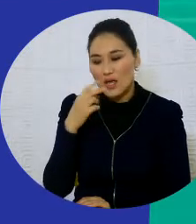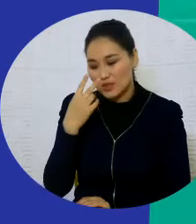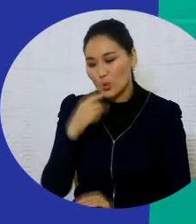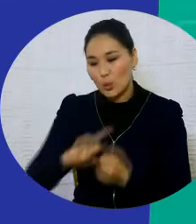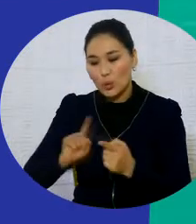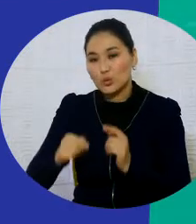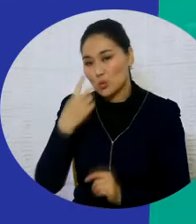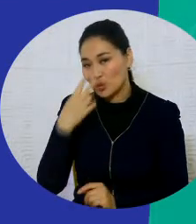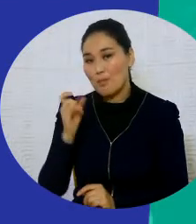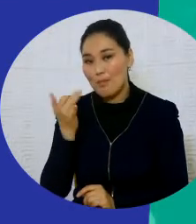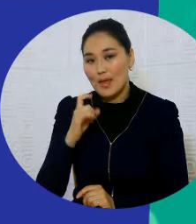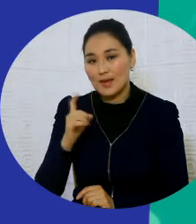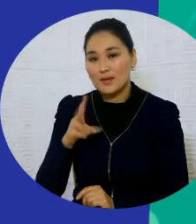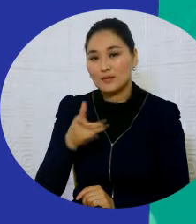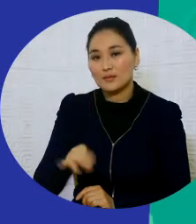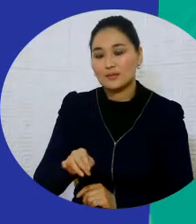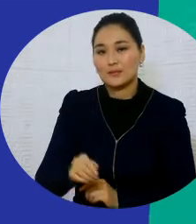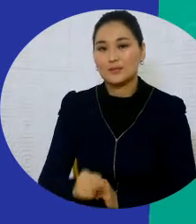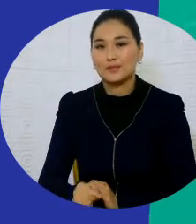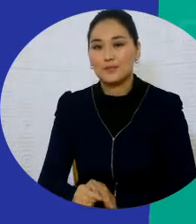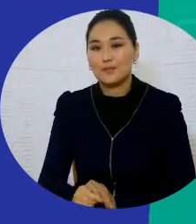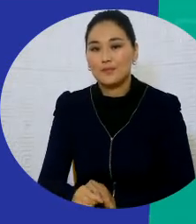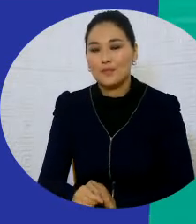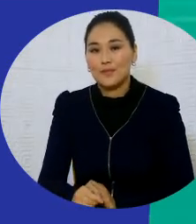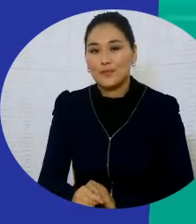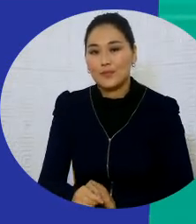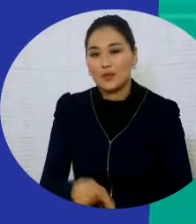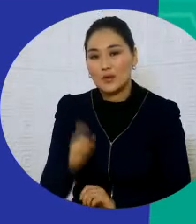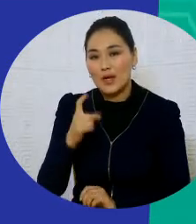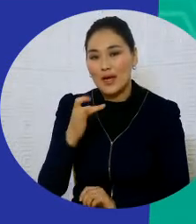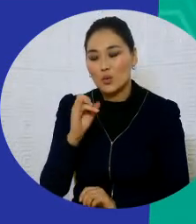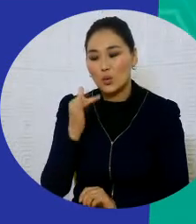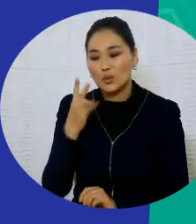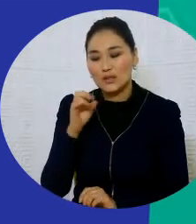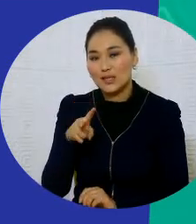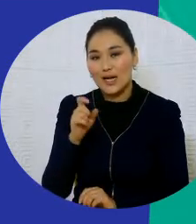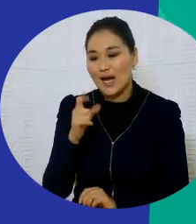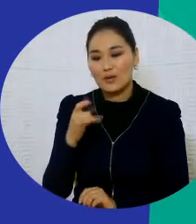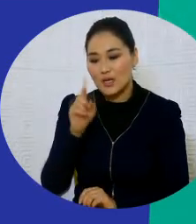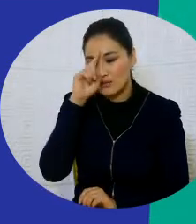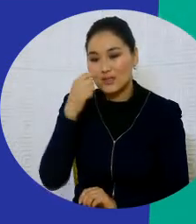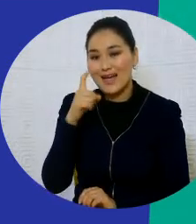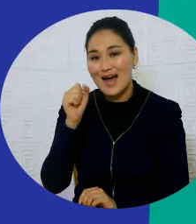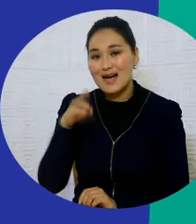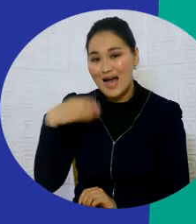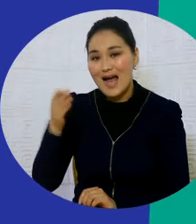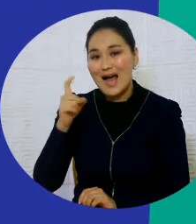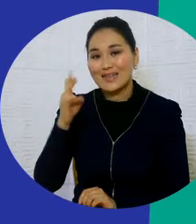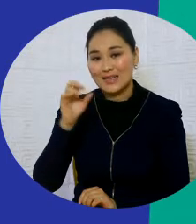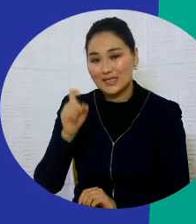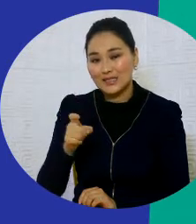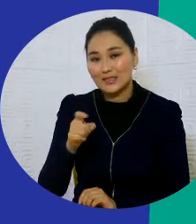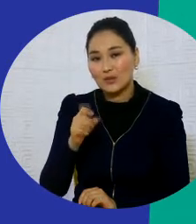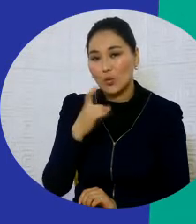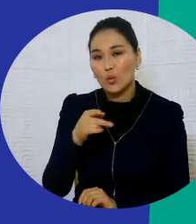эмчлүүлэх, 0-6 сартад чимээ гарсан зүг эргэх, дуутахад харах зэрэг хариу үйлдэл гаргахгүй бол эмчит хандах.